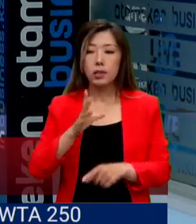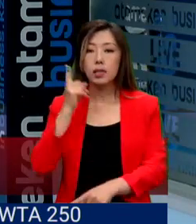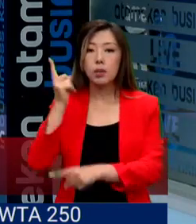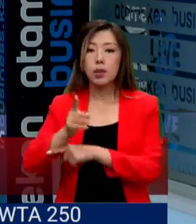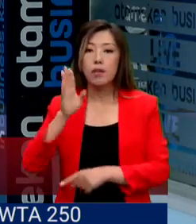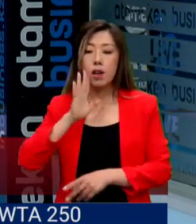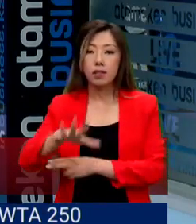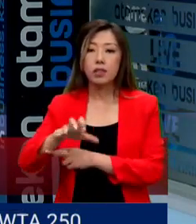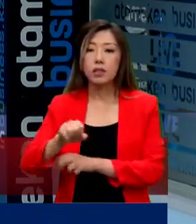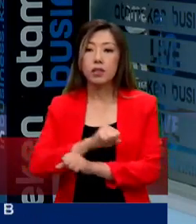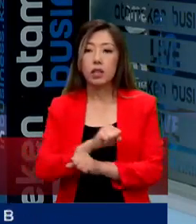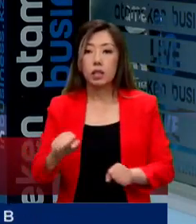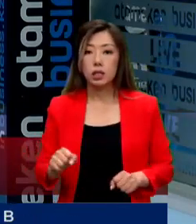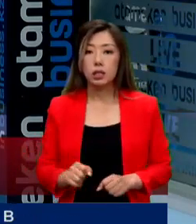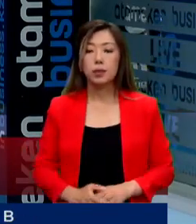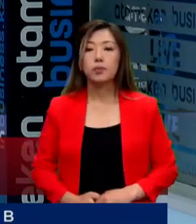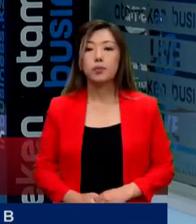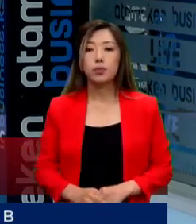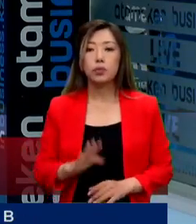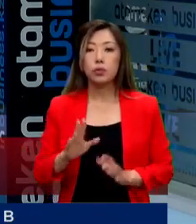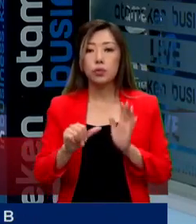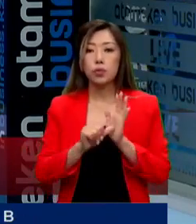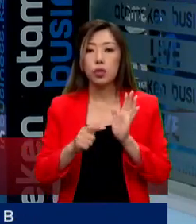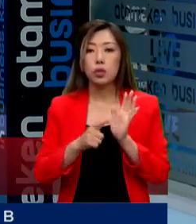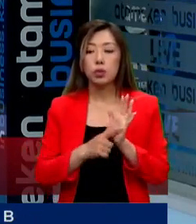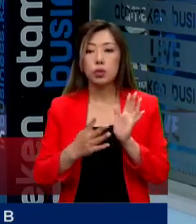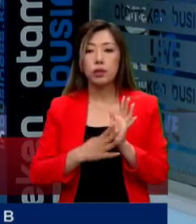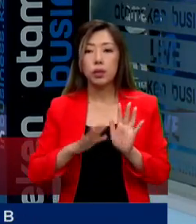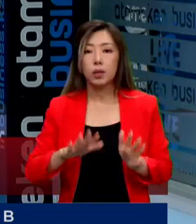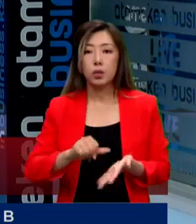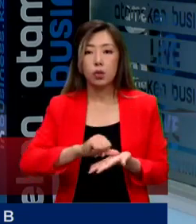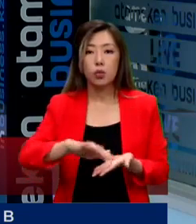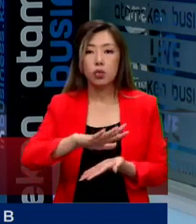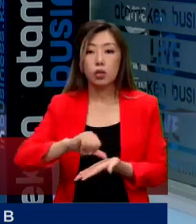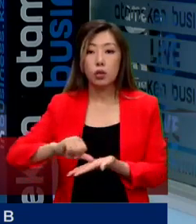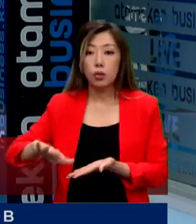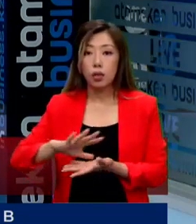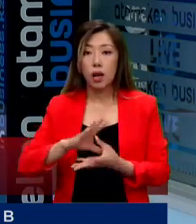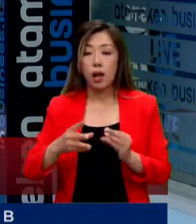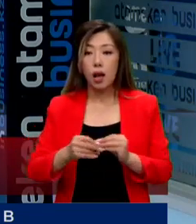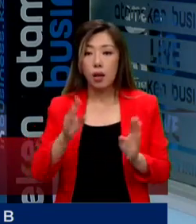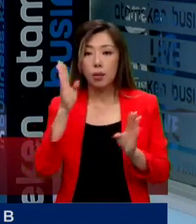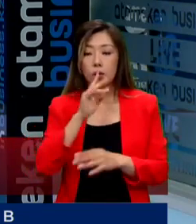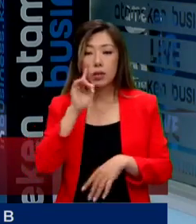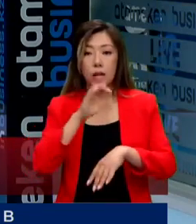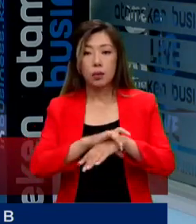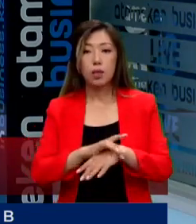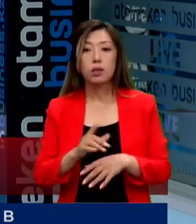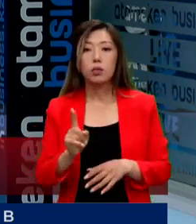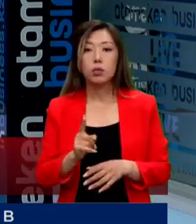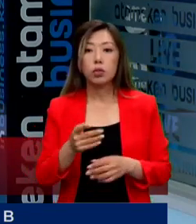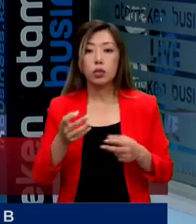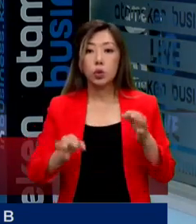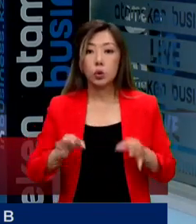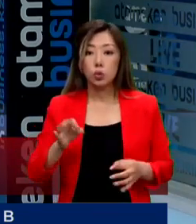земли населенного пункта. Но коснулось это только 6, 7 и 9 участков. Однако, как заявляют экоактивисты, решение суда проблему